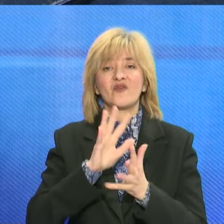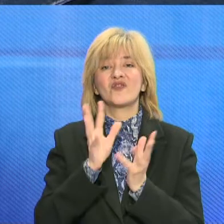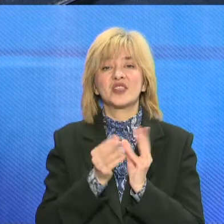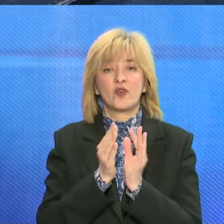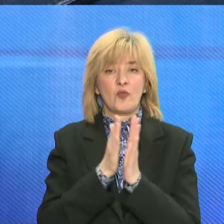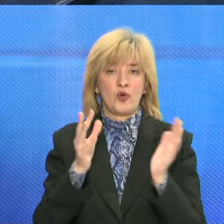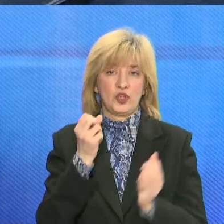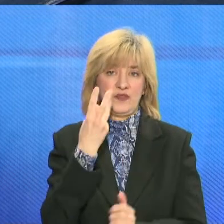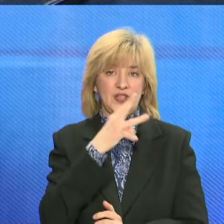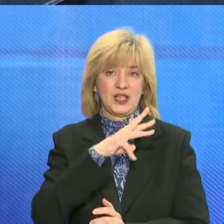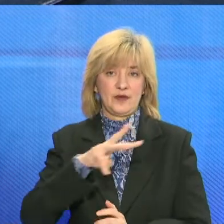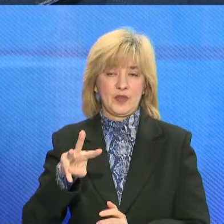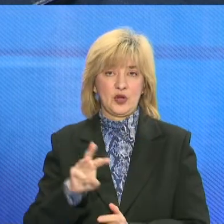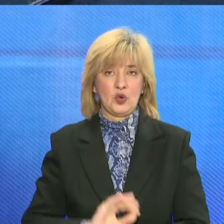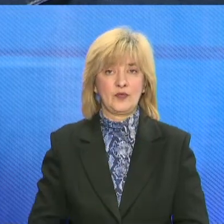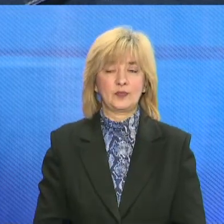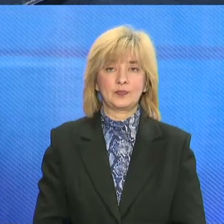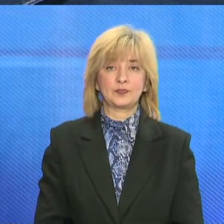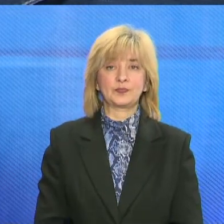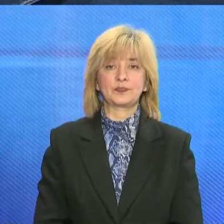12 миллионов тестов.